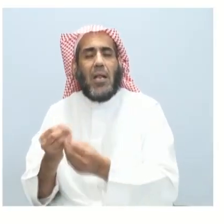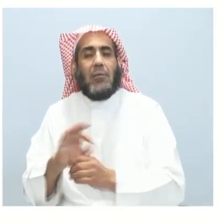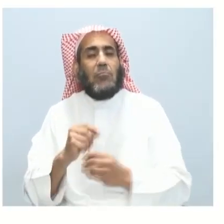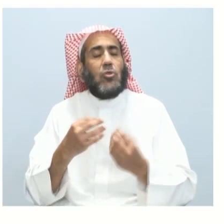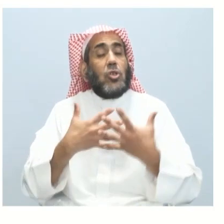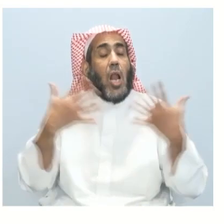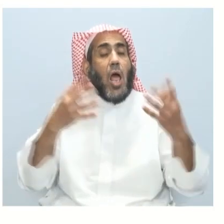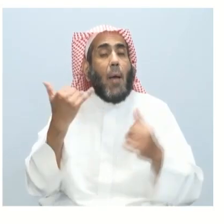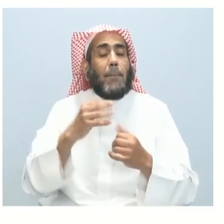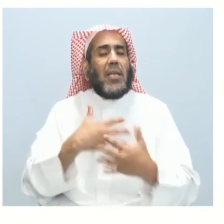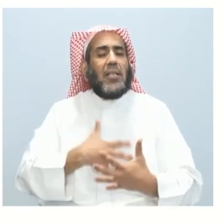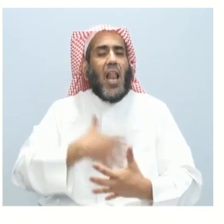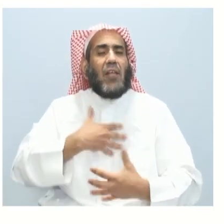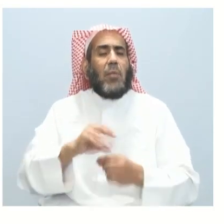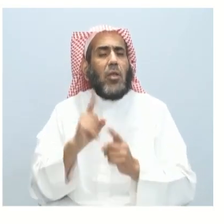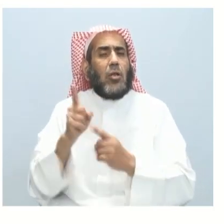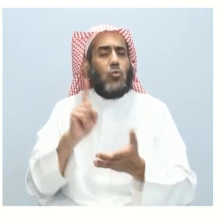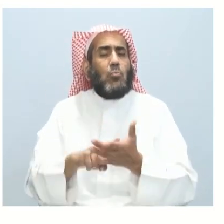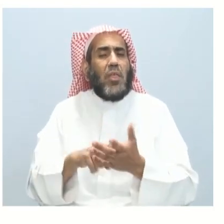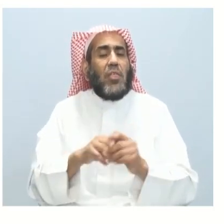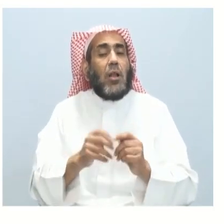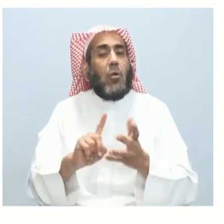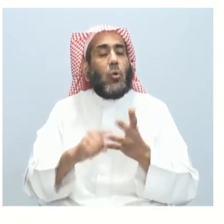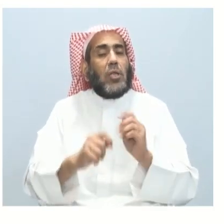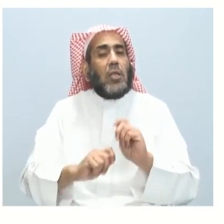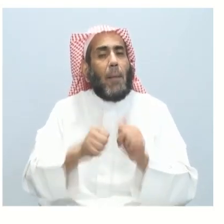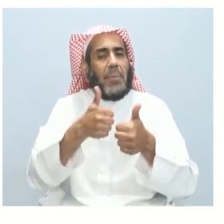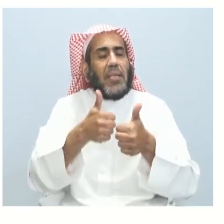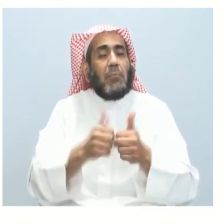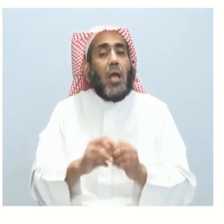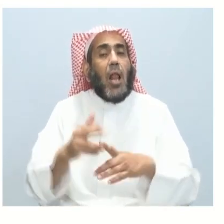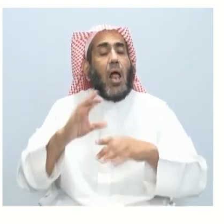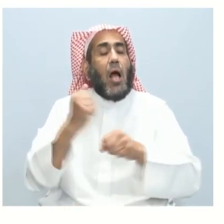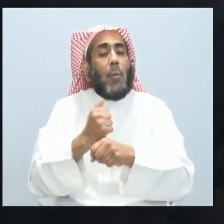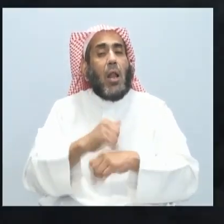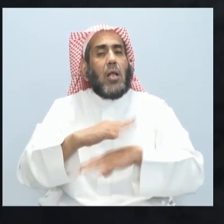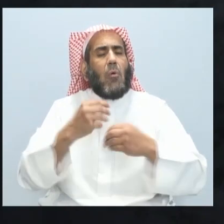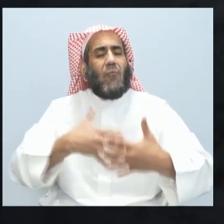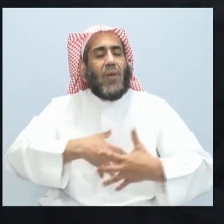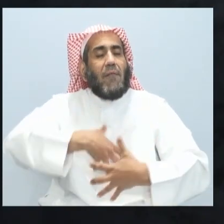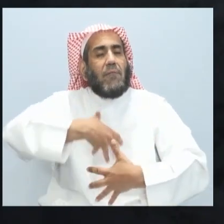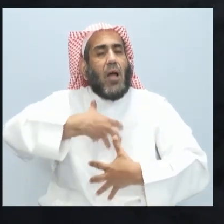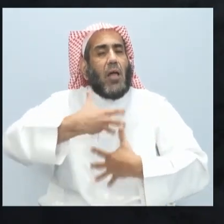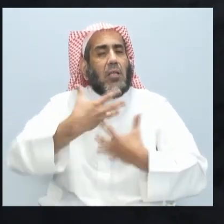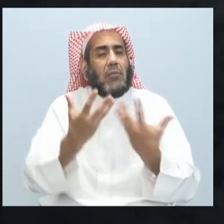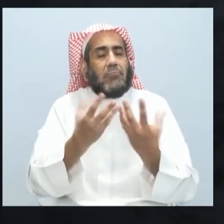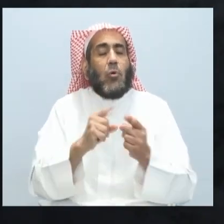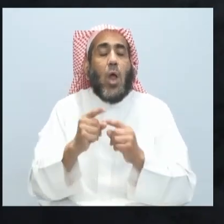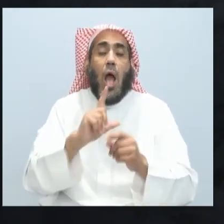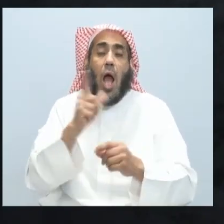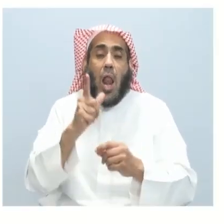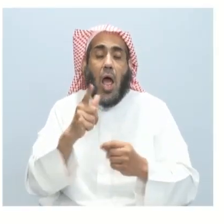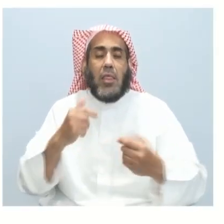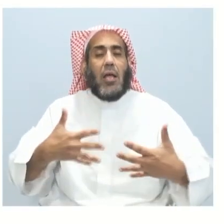ستتجلى اهميه العاطفه من حيث انها تمثل نقطه البدء هي التي يبدا بها العمل الادبي فاذا فاضت قريحته وعاطفته هنا قال